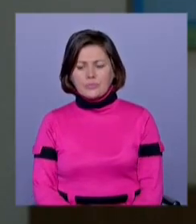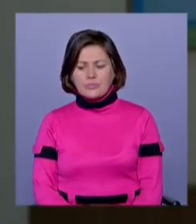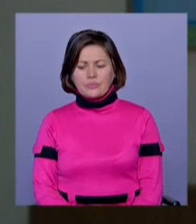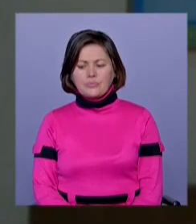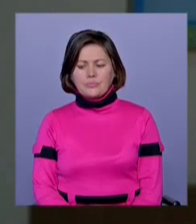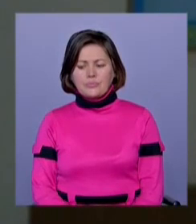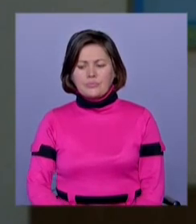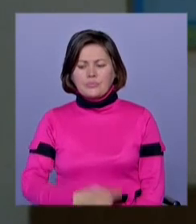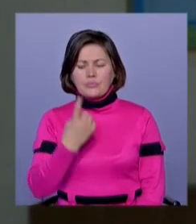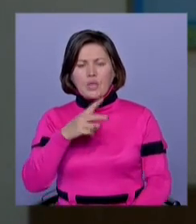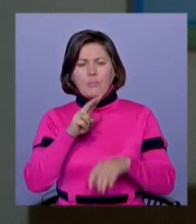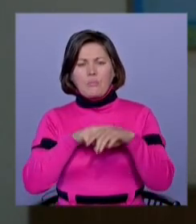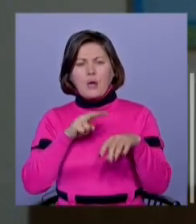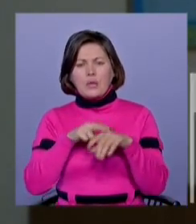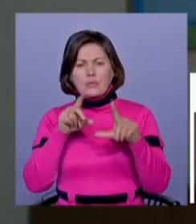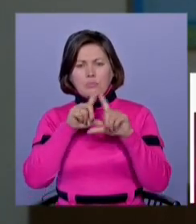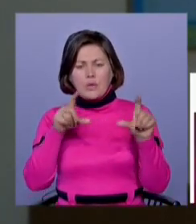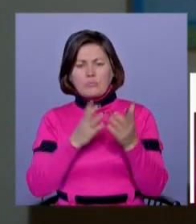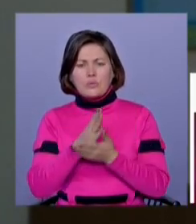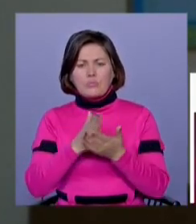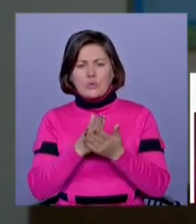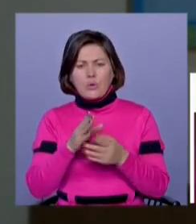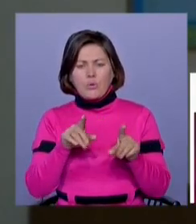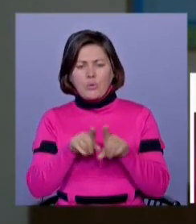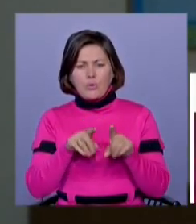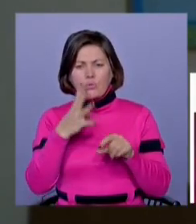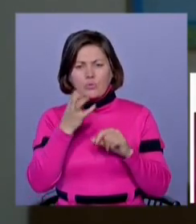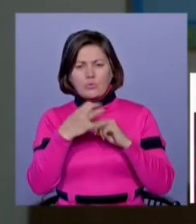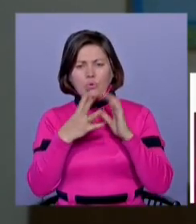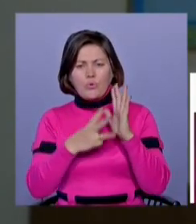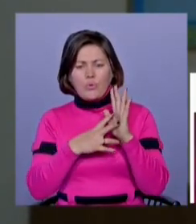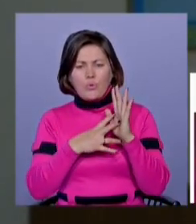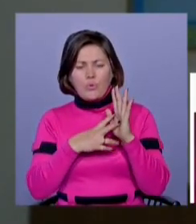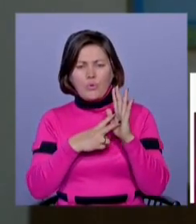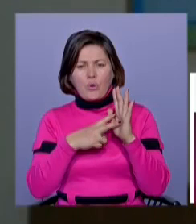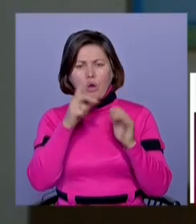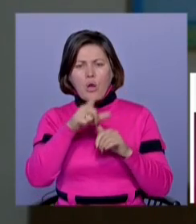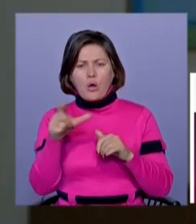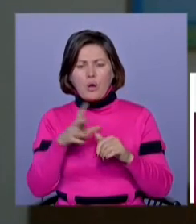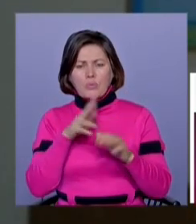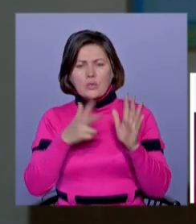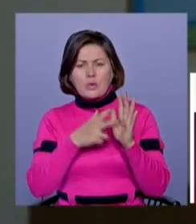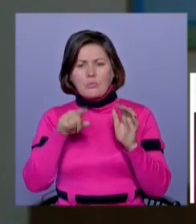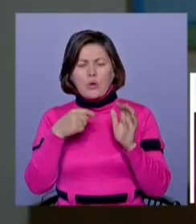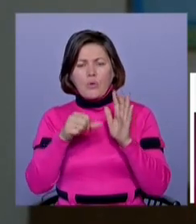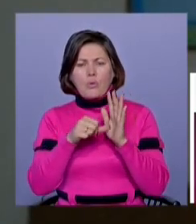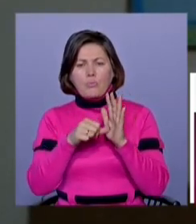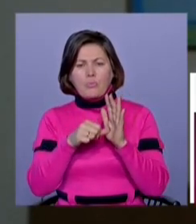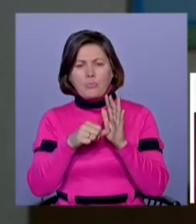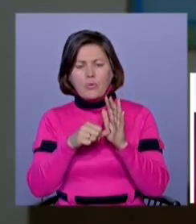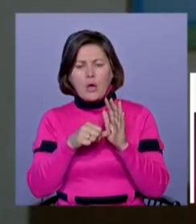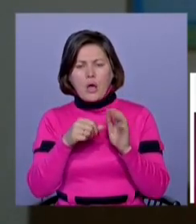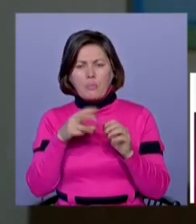Біріншілердің қатарында полиция департаментінің қызметкерлері 418 қызметкерде 8,6